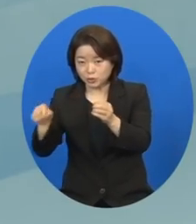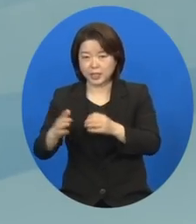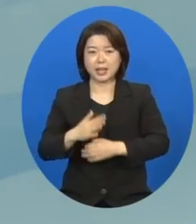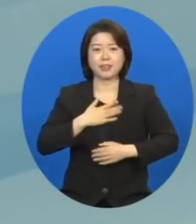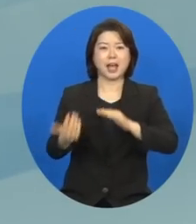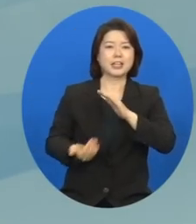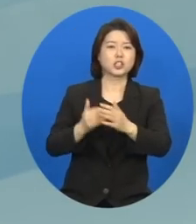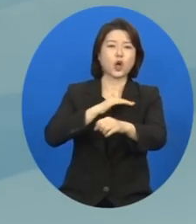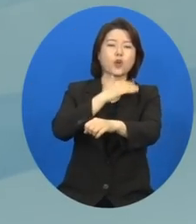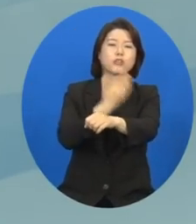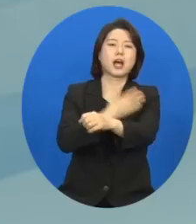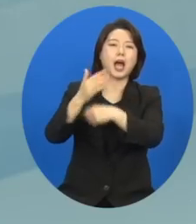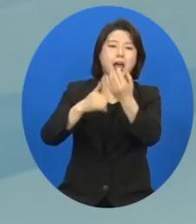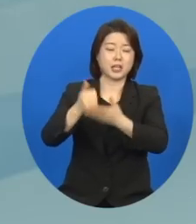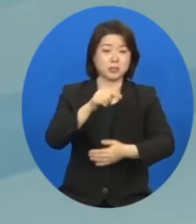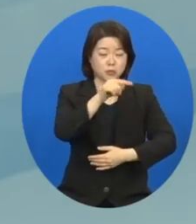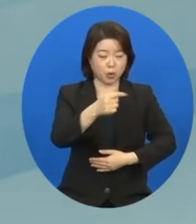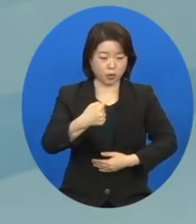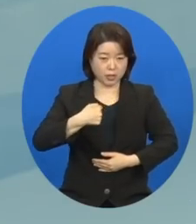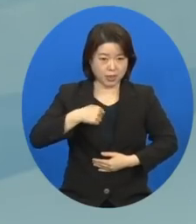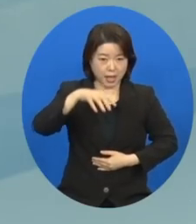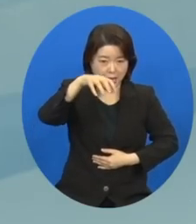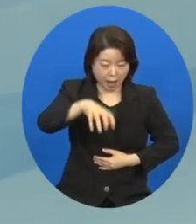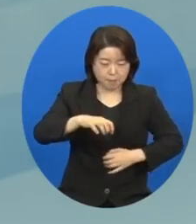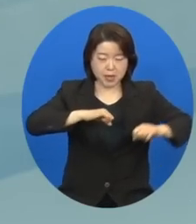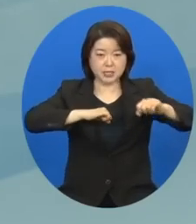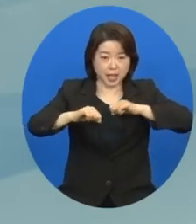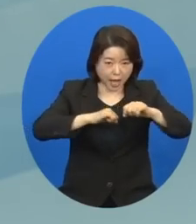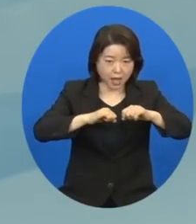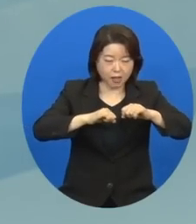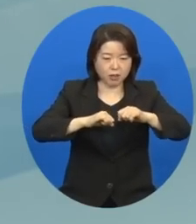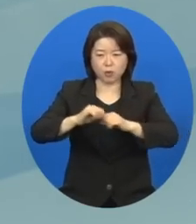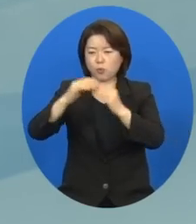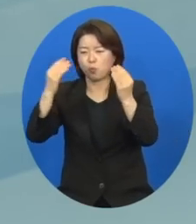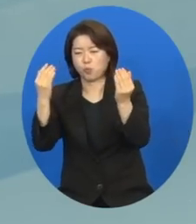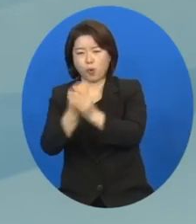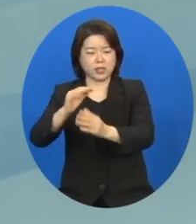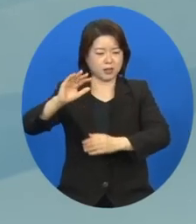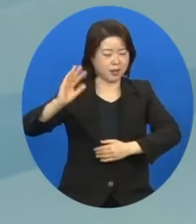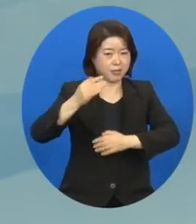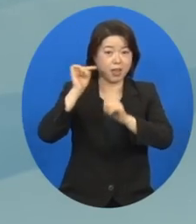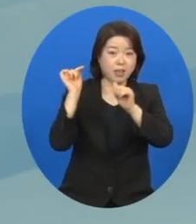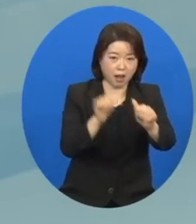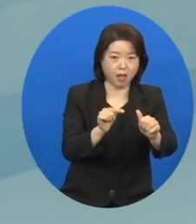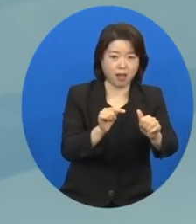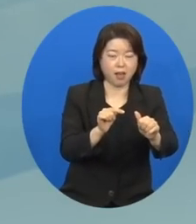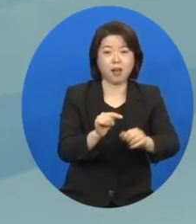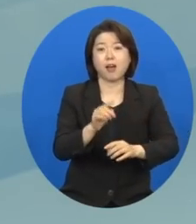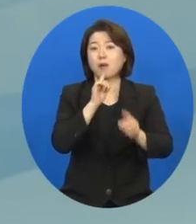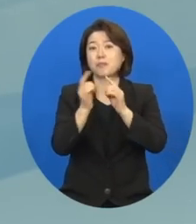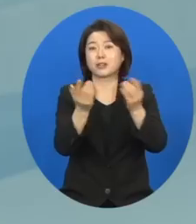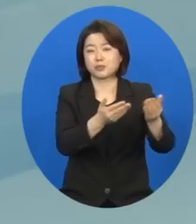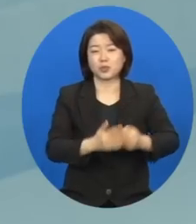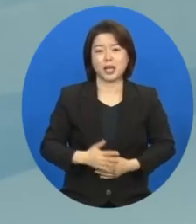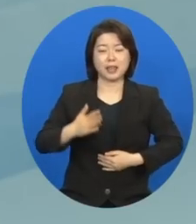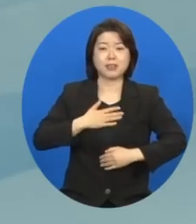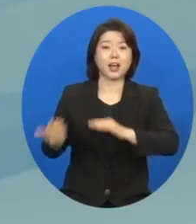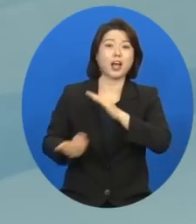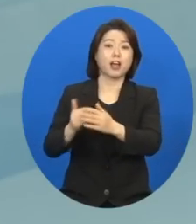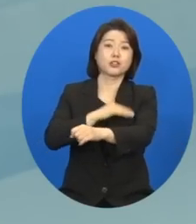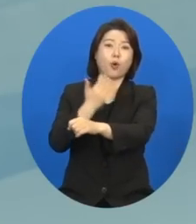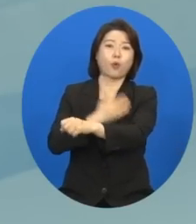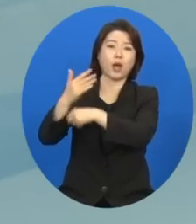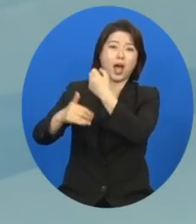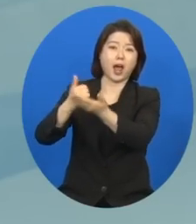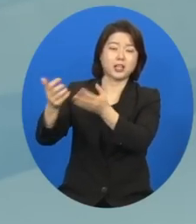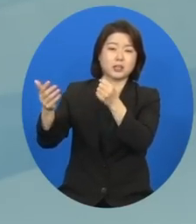전능한 하나님이란 너는 내 앞에서 행하여 완전하라 라고 말씀을 하시는 것이죠. 내가 전능한 하나님이니까 너는